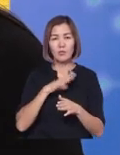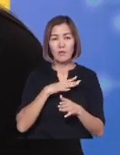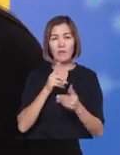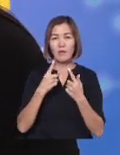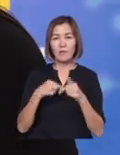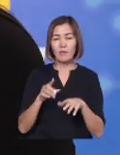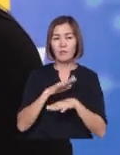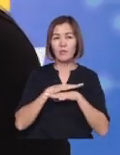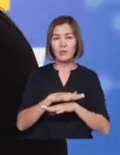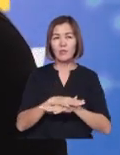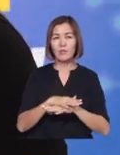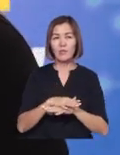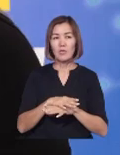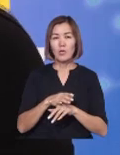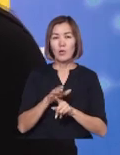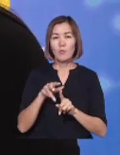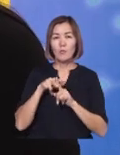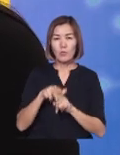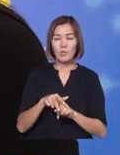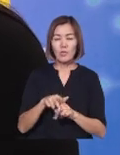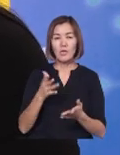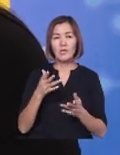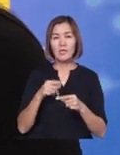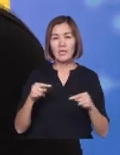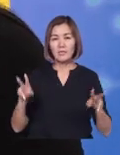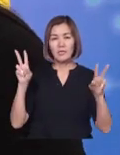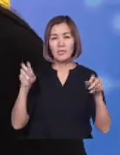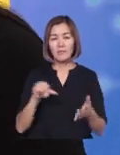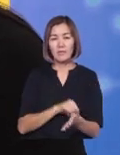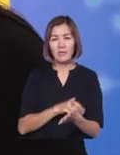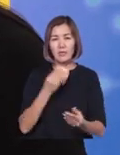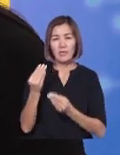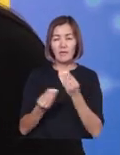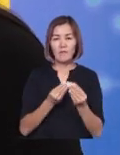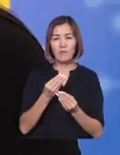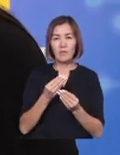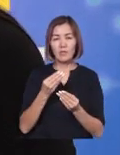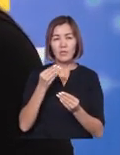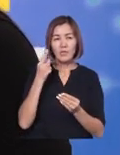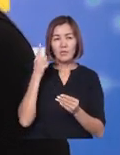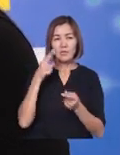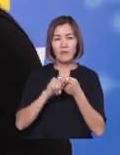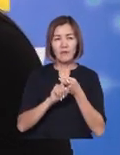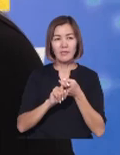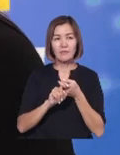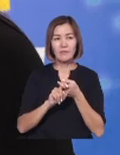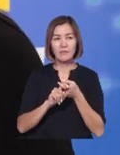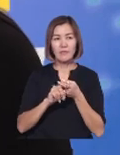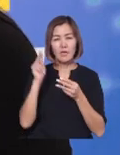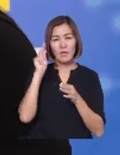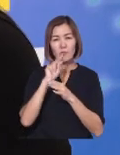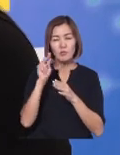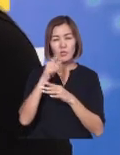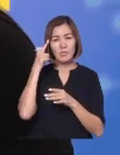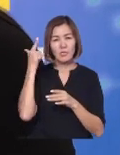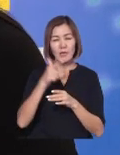по профилактике буллинга и киберзапугивания, а также наркомании и игровой зависимости. Я занимаюсь обучением финансовой грамотности.